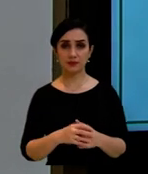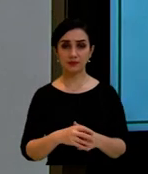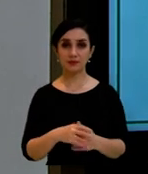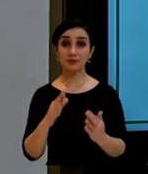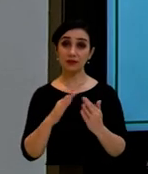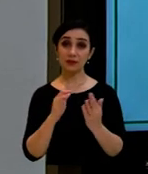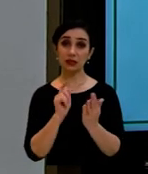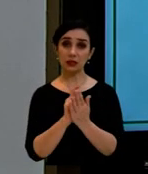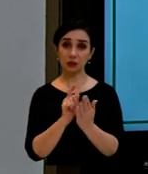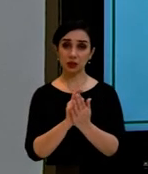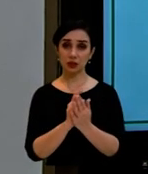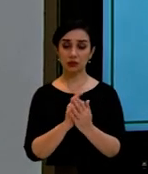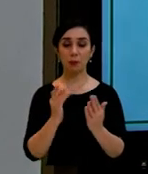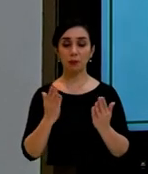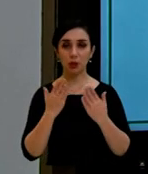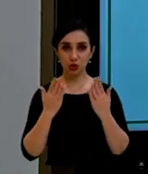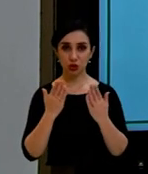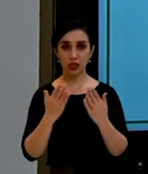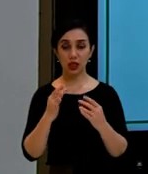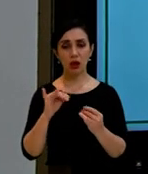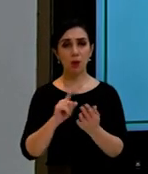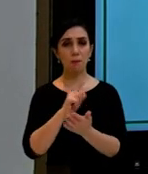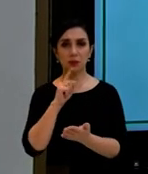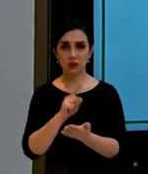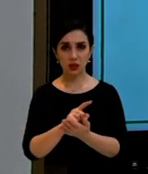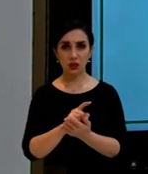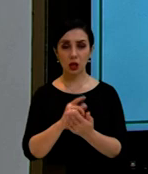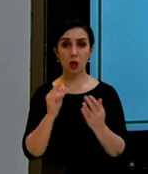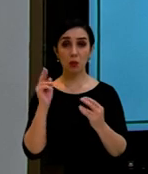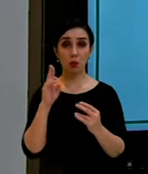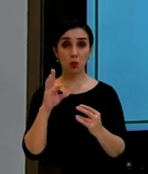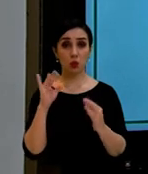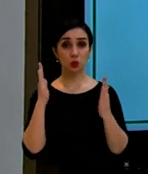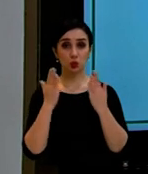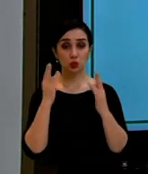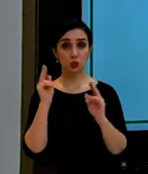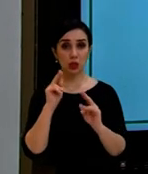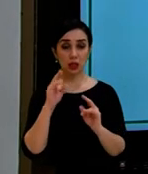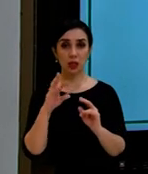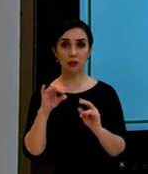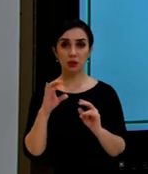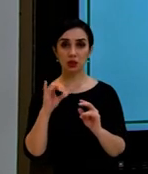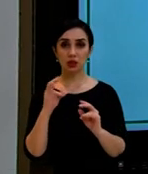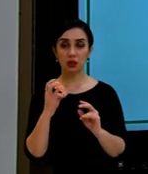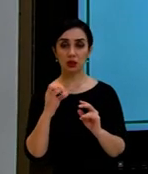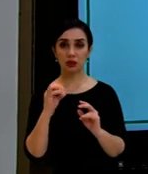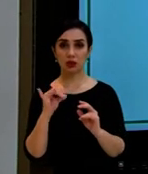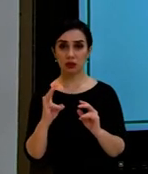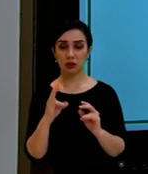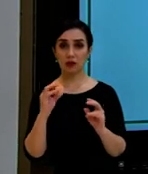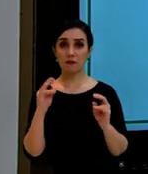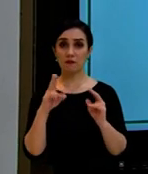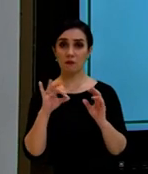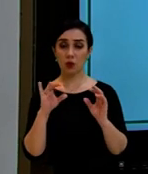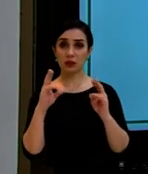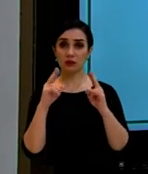ребята домашняя работа прочитайте обязательно по учебнику смещением в дворянстве